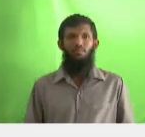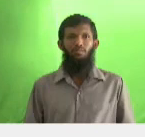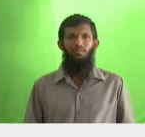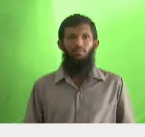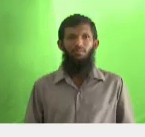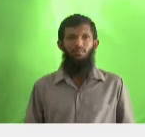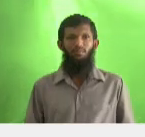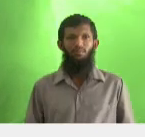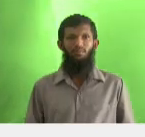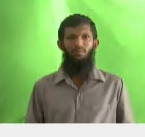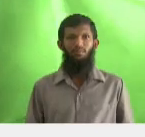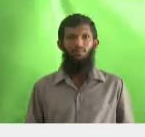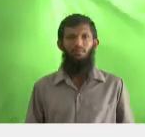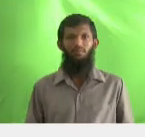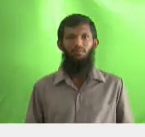خَبِيرٌ بِمَا